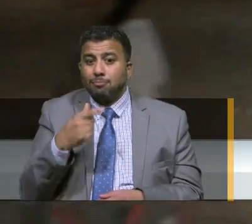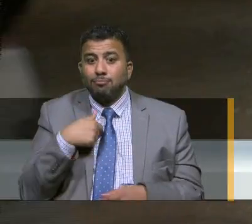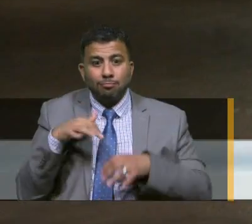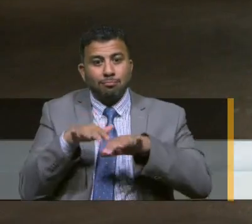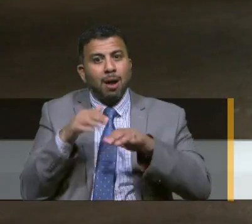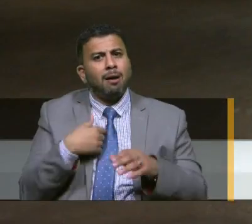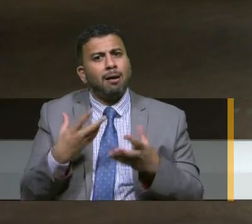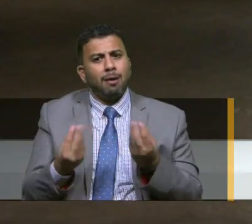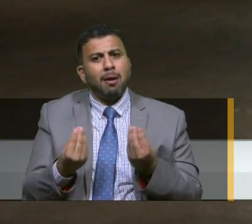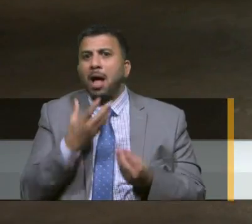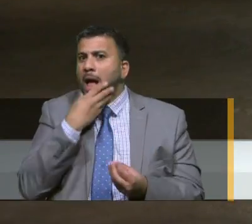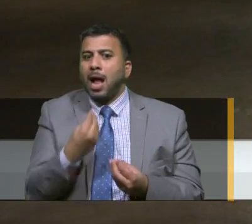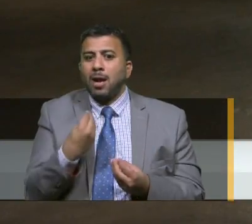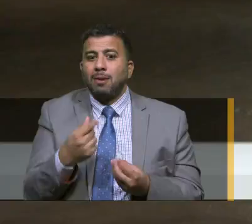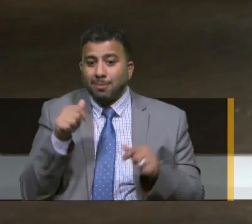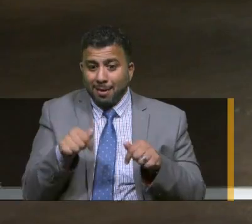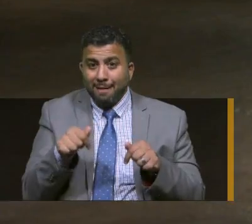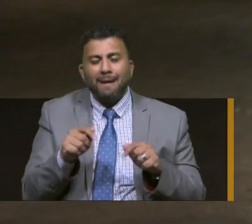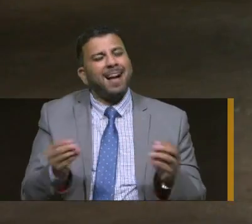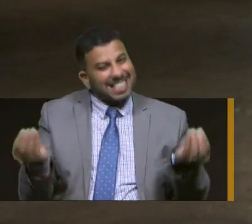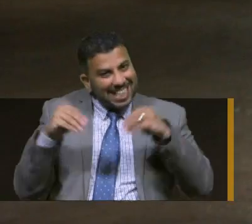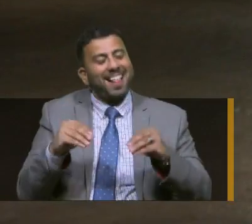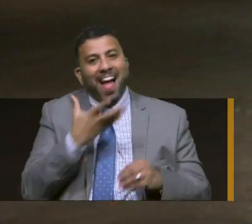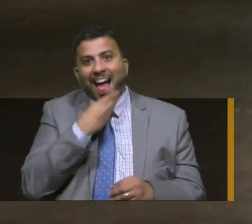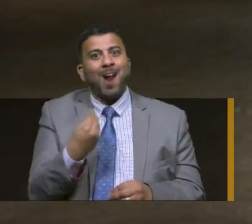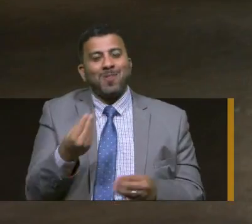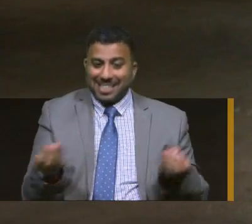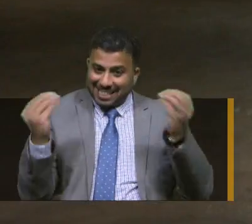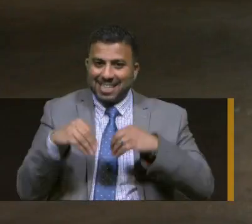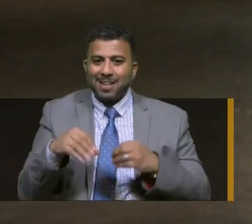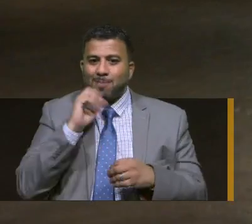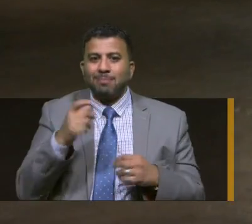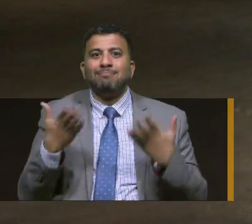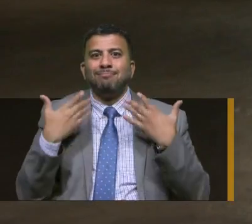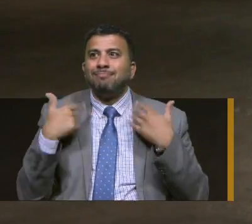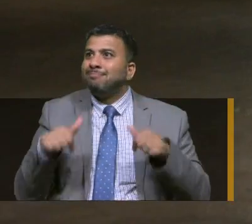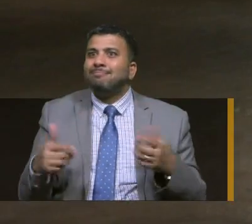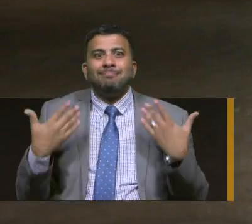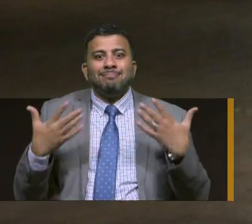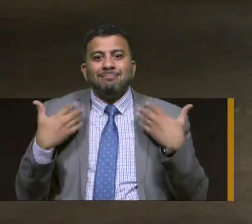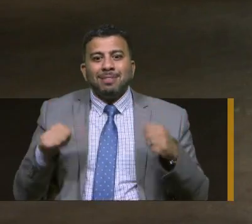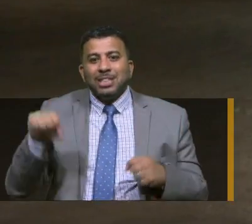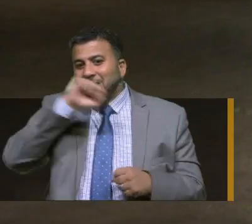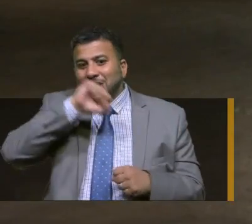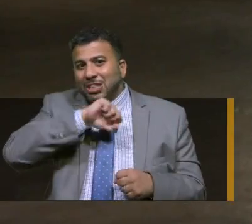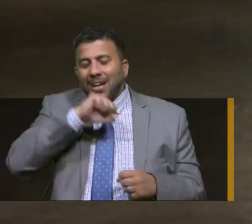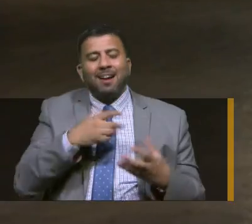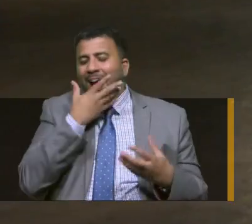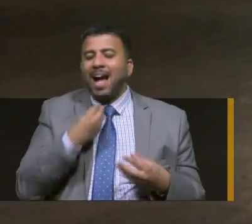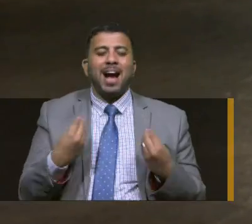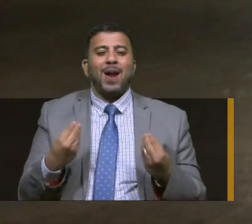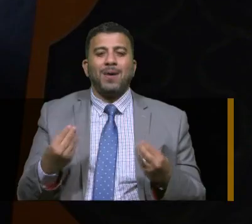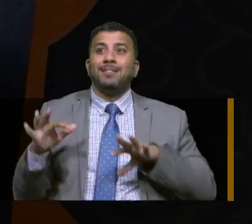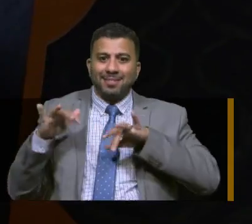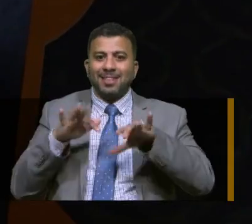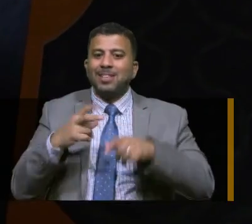هذا المكان، هو حلو بس هلأ صار أحلى بالتطورات الجديدة اللي فيه، وبشجع بالجو الحلو وهلأ بجو الشارقة كتير صار أحلى، فبشجع الكل